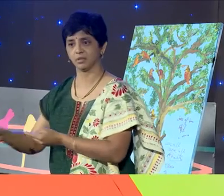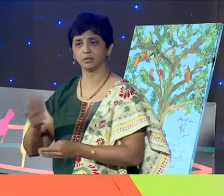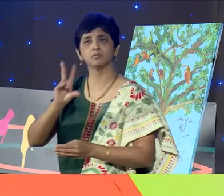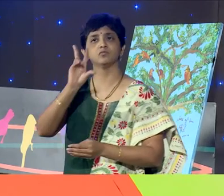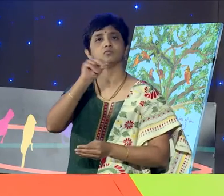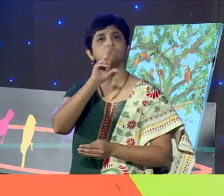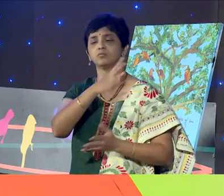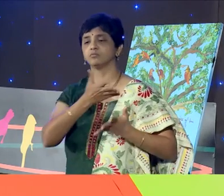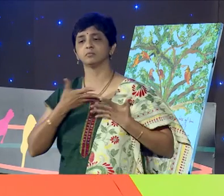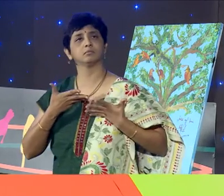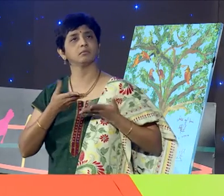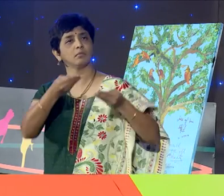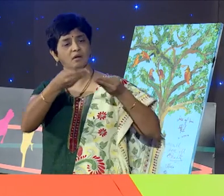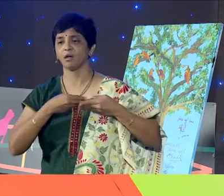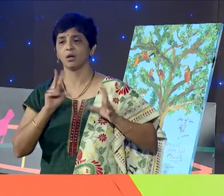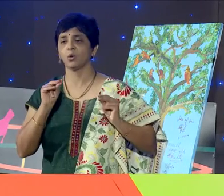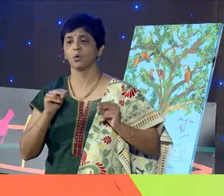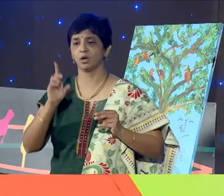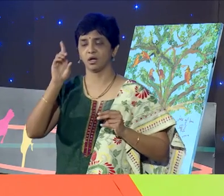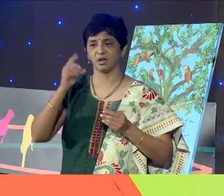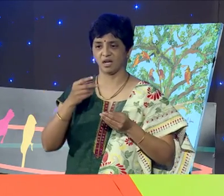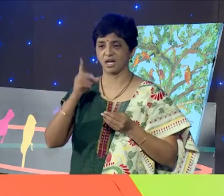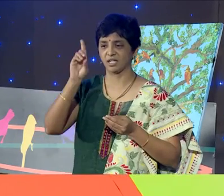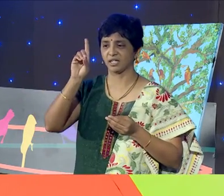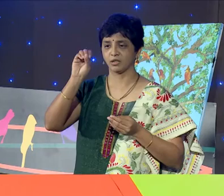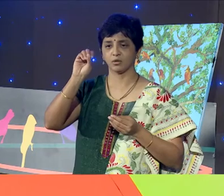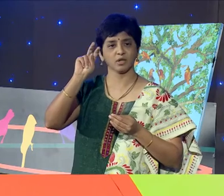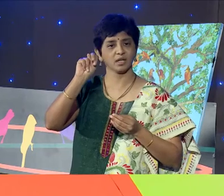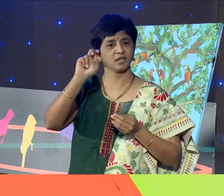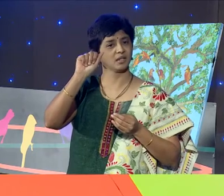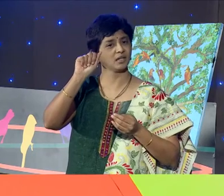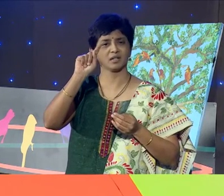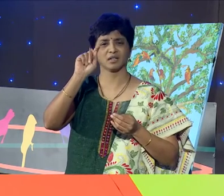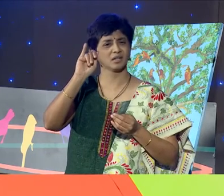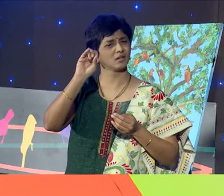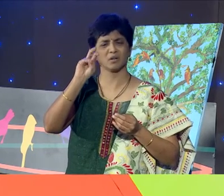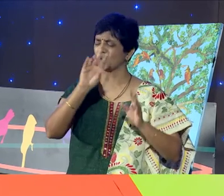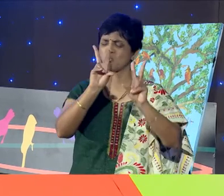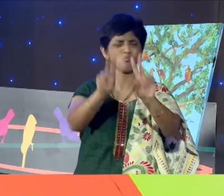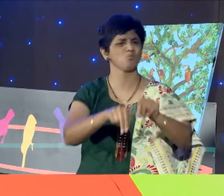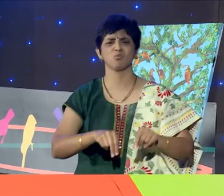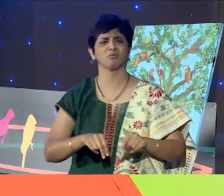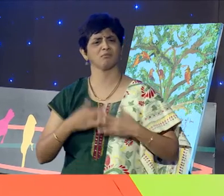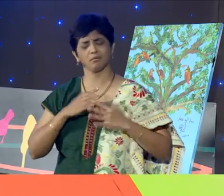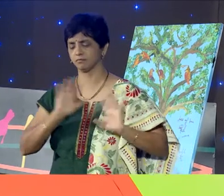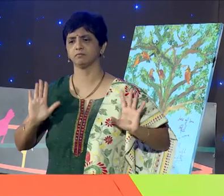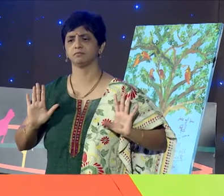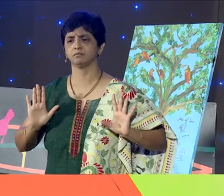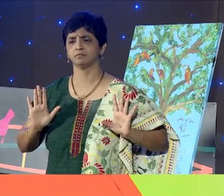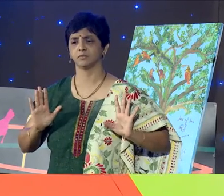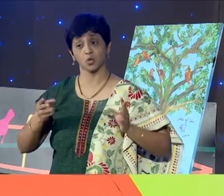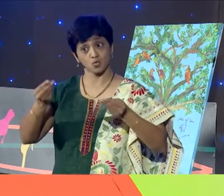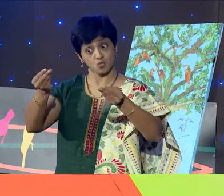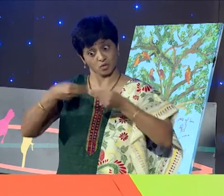आप बड़ी फैक्ट्री डालिए, और चाहिए तो और मांग लीजिएगा। मैंने कहा सर इसकी जरूरत ही नहीं है, आप हमारे साथ जुड़ना चाहते हो तो आप हमें काम